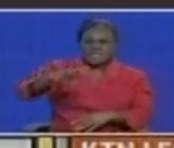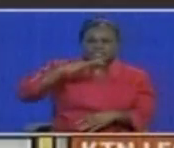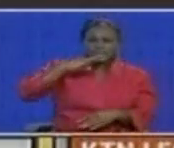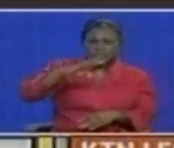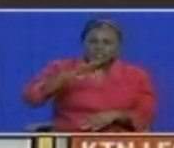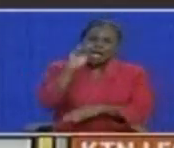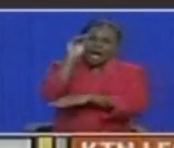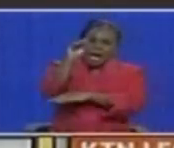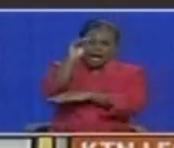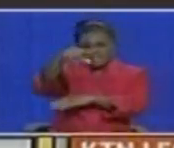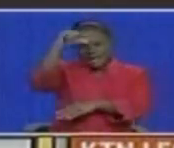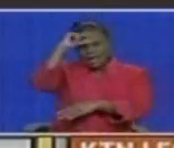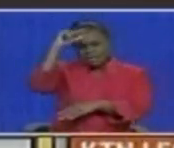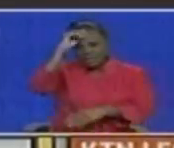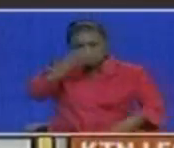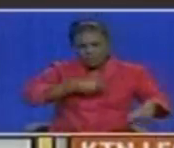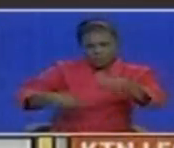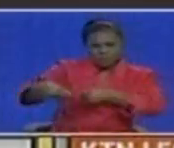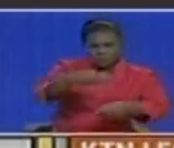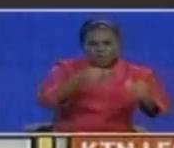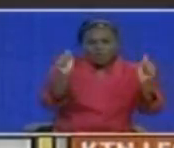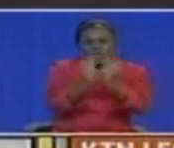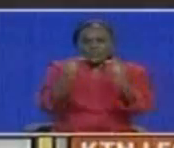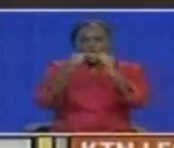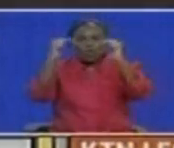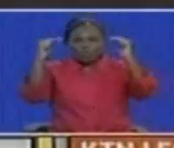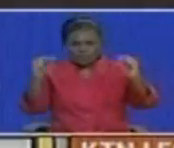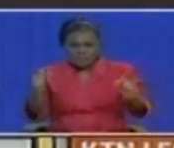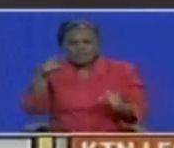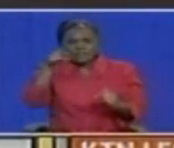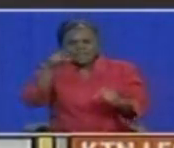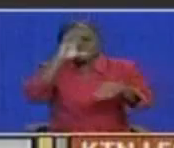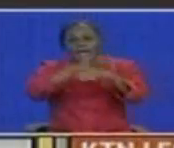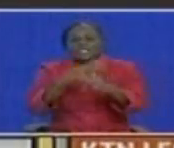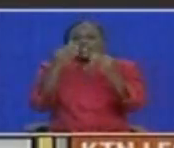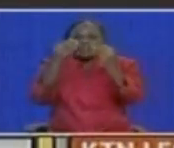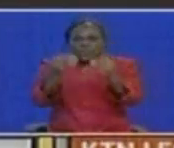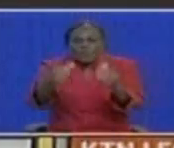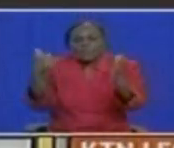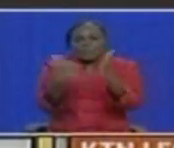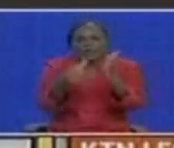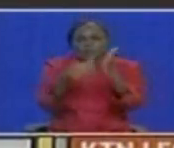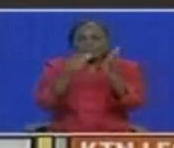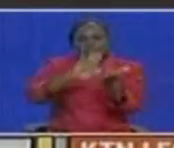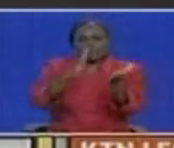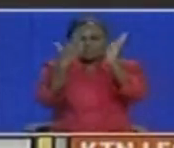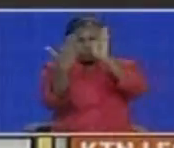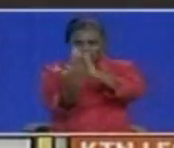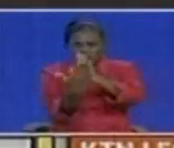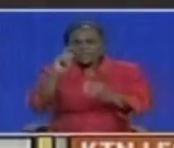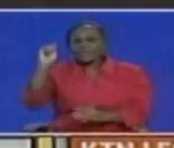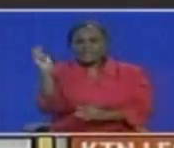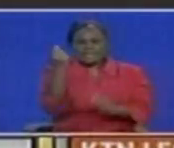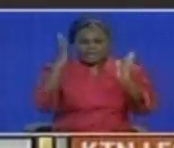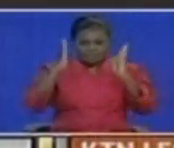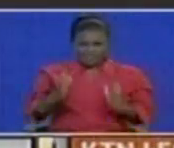kuirai serikali kufanya mazungumzo na upande wa upinzani ili kusaka suluhu ya shida zinazomkabili Mkenya.